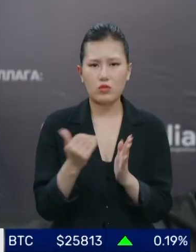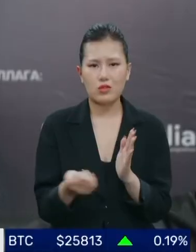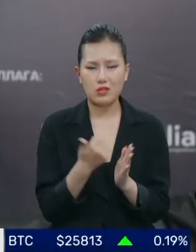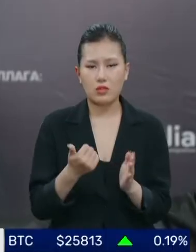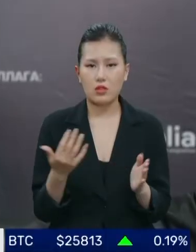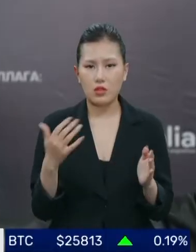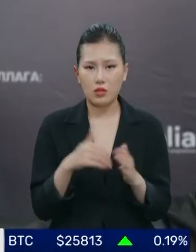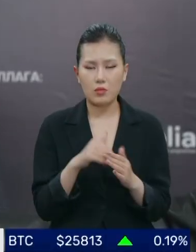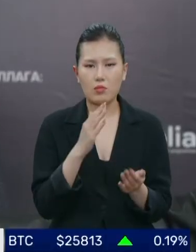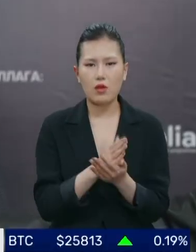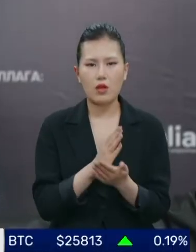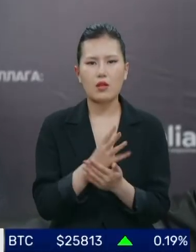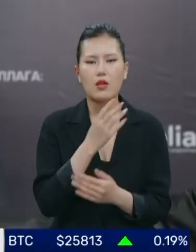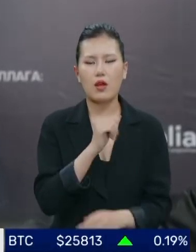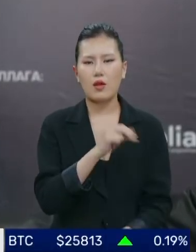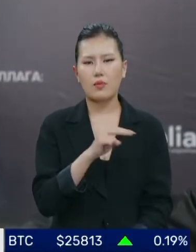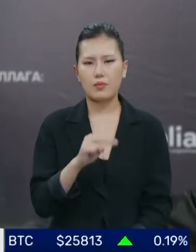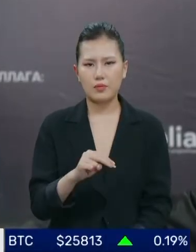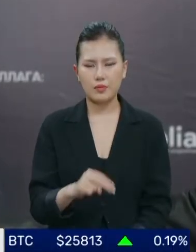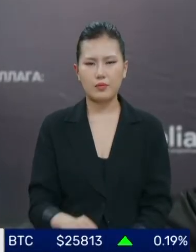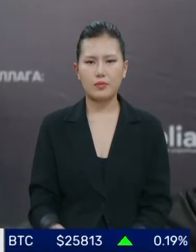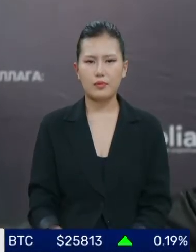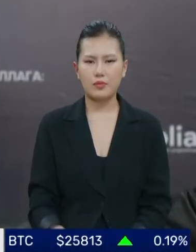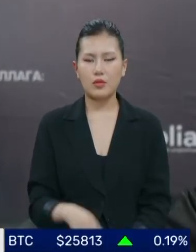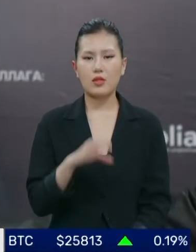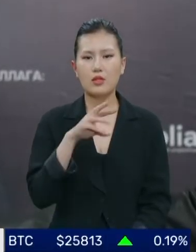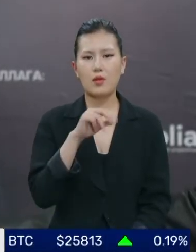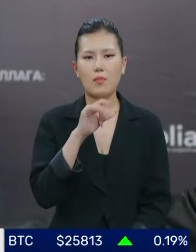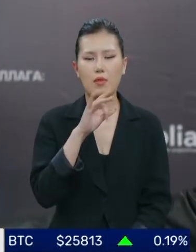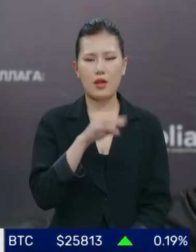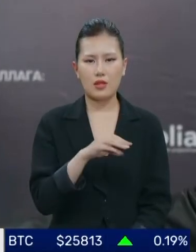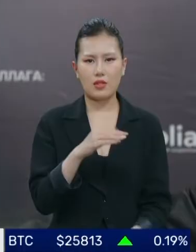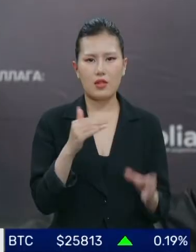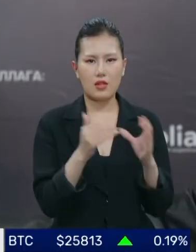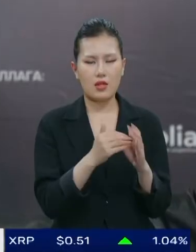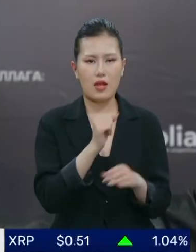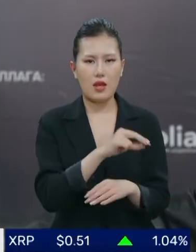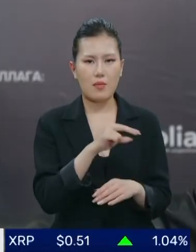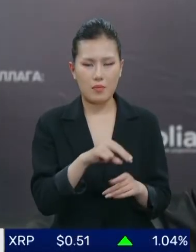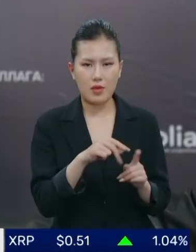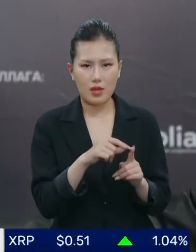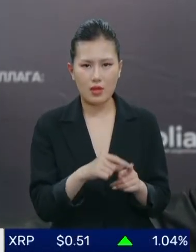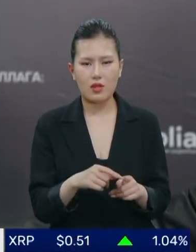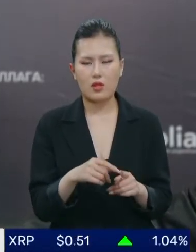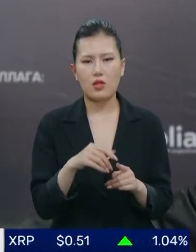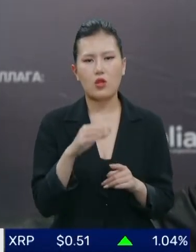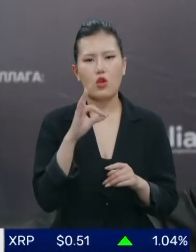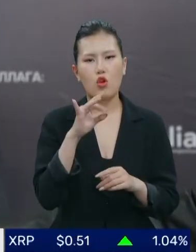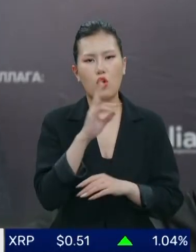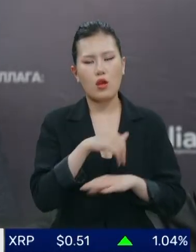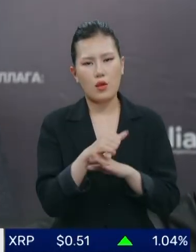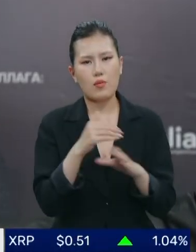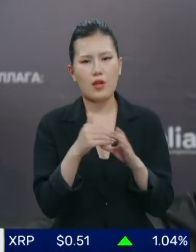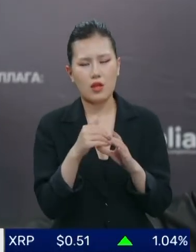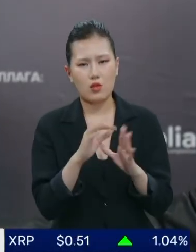одоо багтаасан ийм аппликейшн байгаа. За мөн бас Smart Эрдэнэт аппликейшнаар дамжуулаад Орхон аймгийн эрдэнэт отойхоо хөгжлийн төлөө саналаа өгж